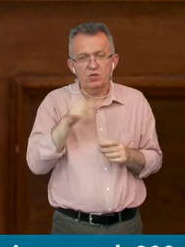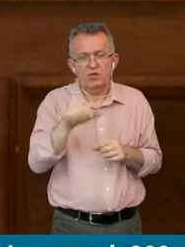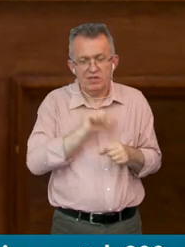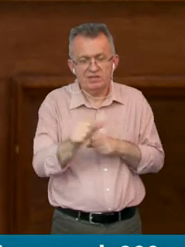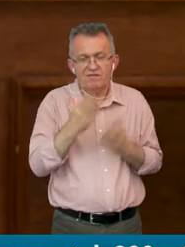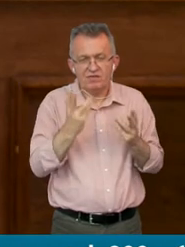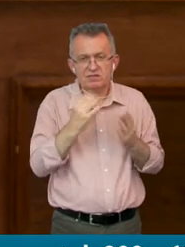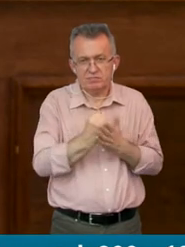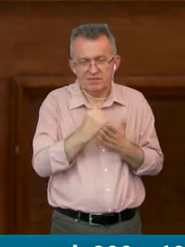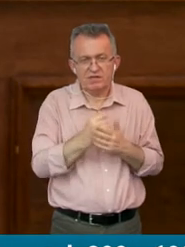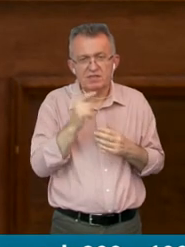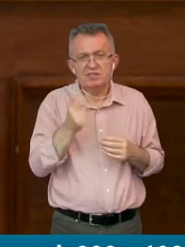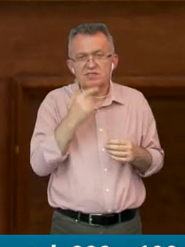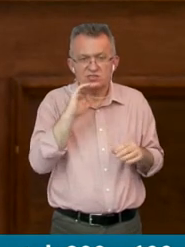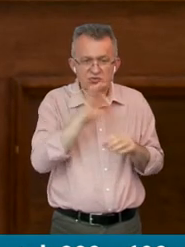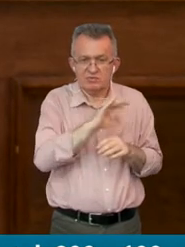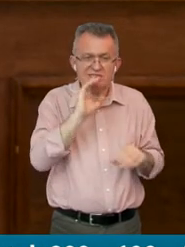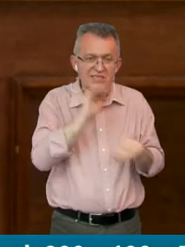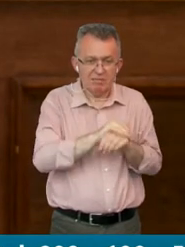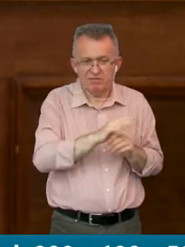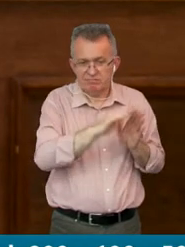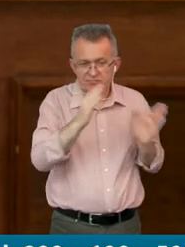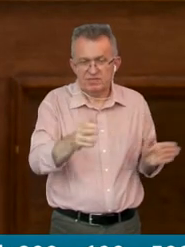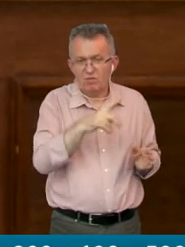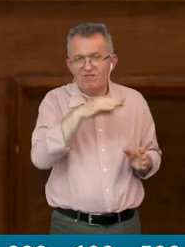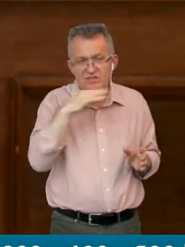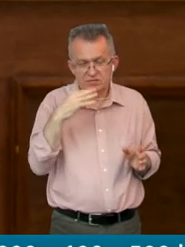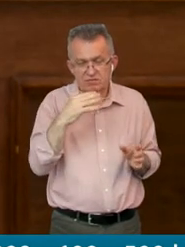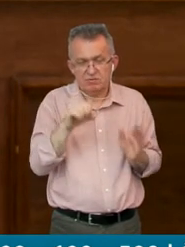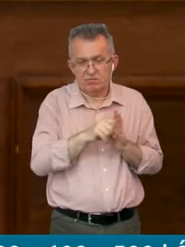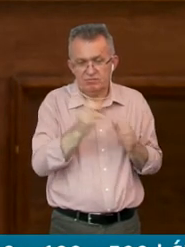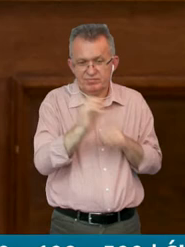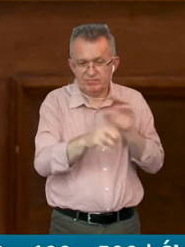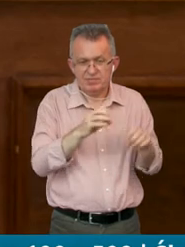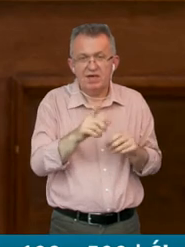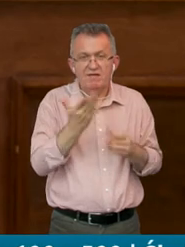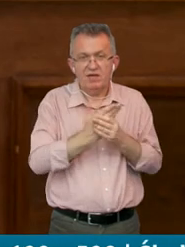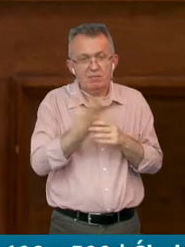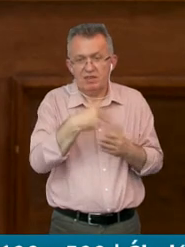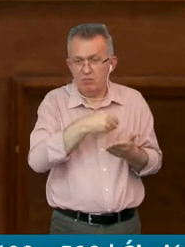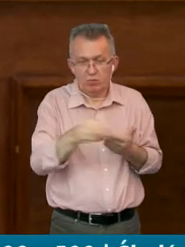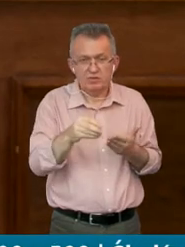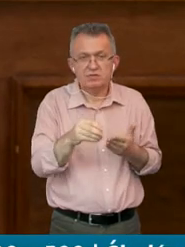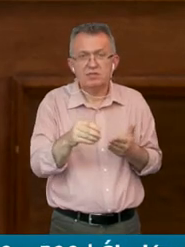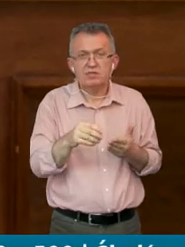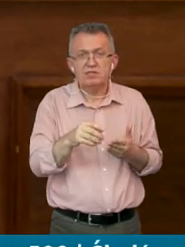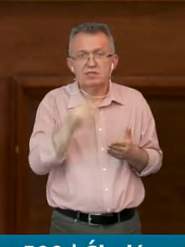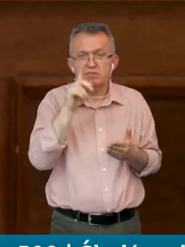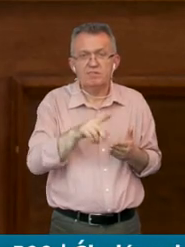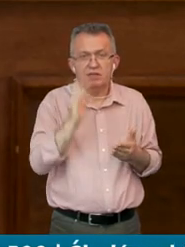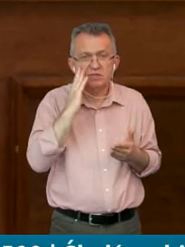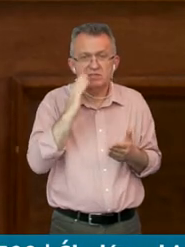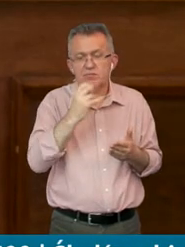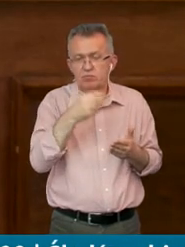kluczowe zadanie, więc trzeba zamawiać takie pojemniki, które wystarczają. Oczywiście te firmy nie płacą ryczałtu, tak jak